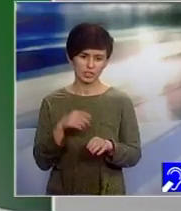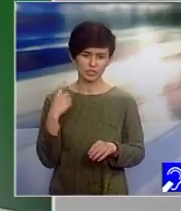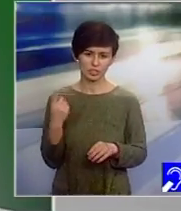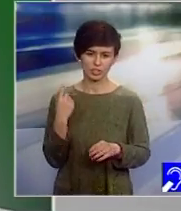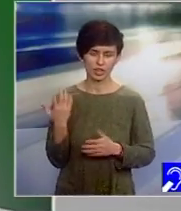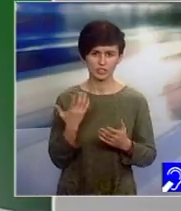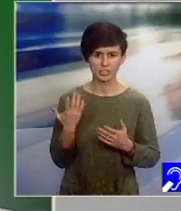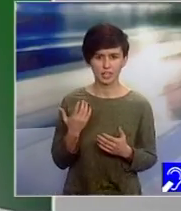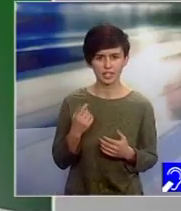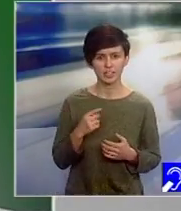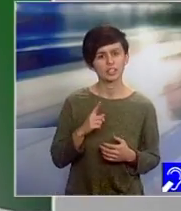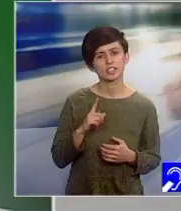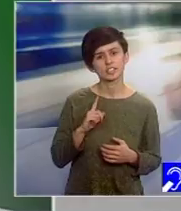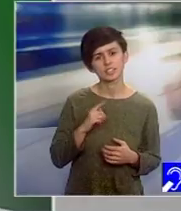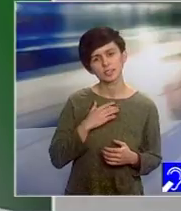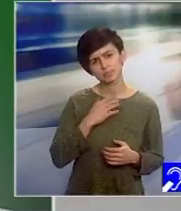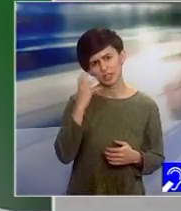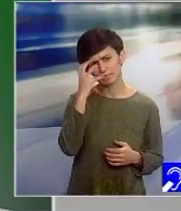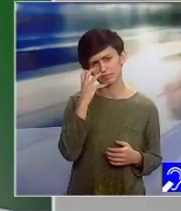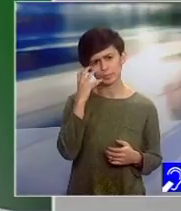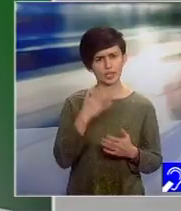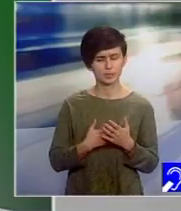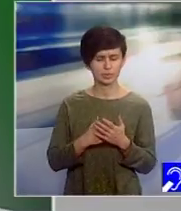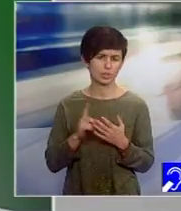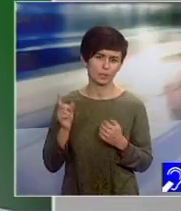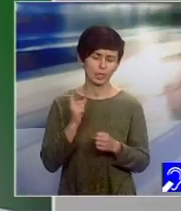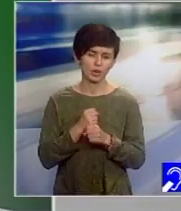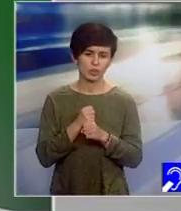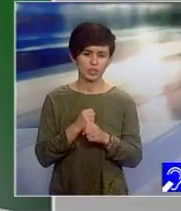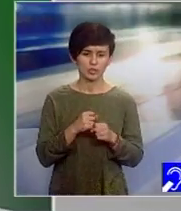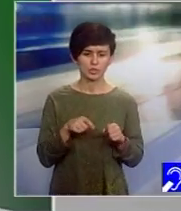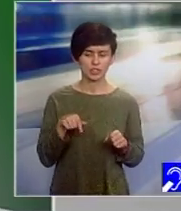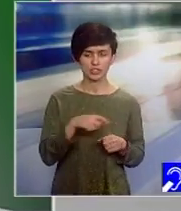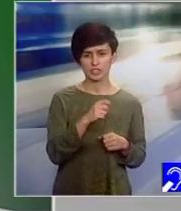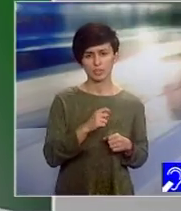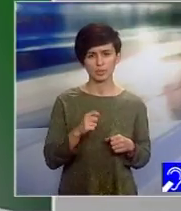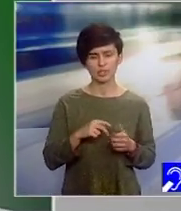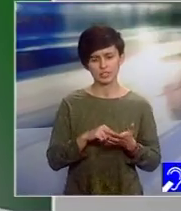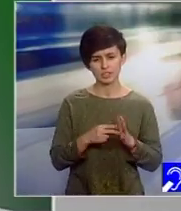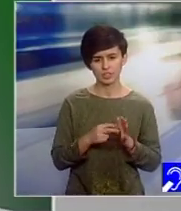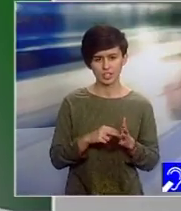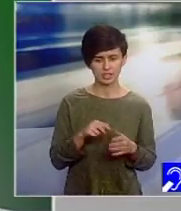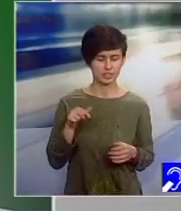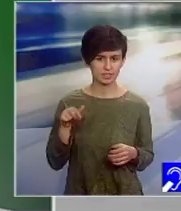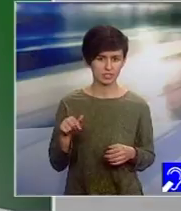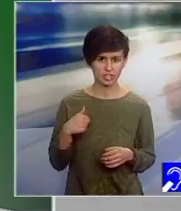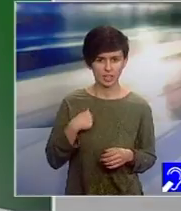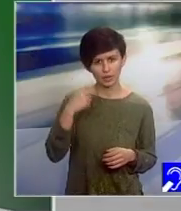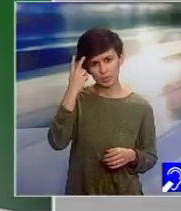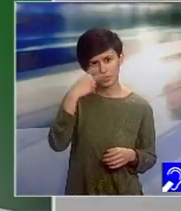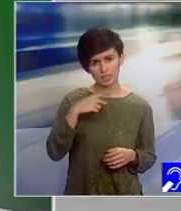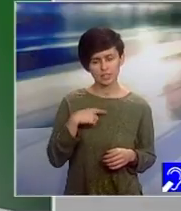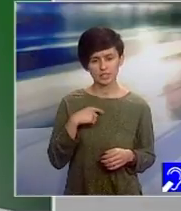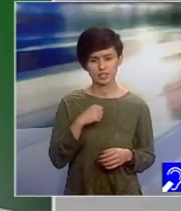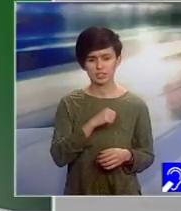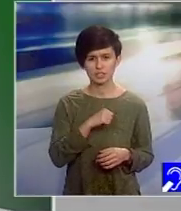nu au făcut și ei la nivelul instituției un astfel de proiect să se organizeze și ei? Am înțeles că ați fost singurii din Cluj-Napoca. Da.